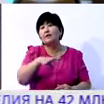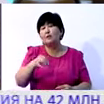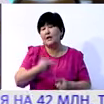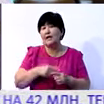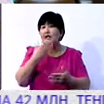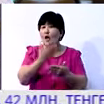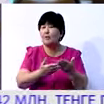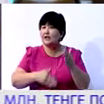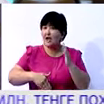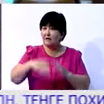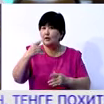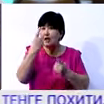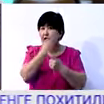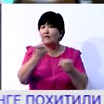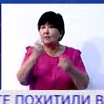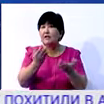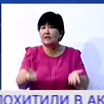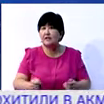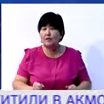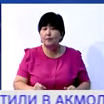Это показатель высокой информированности.